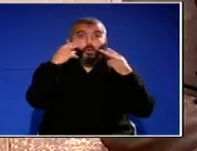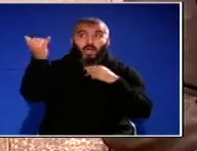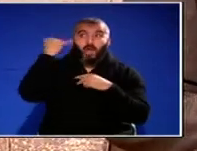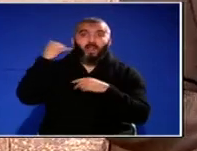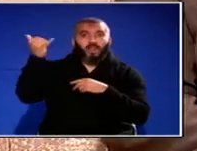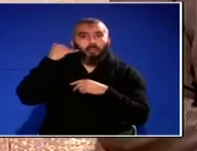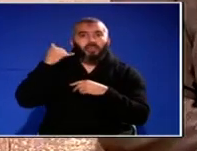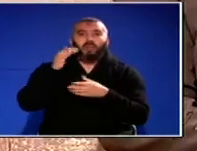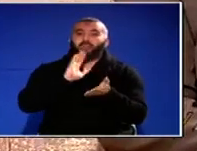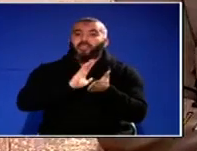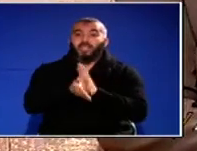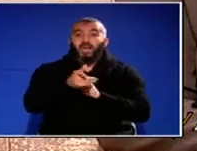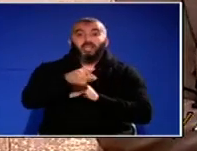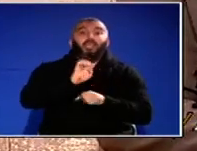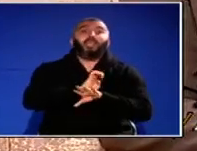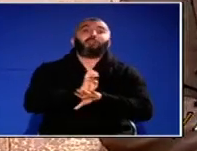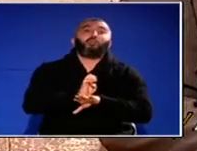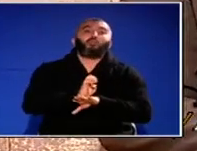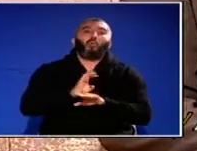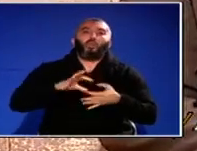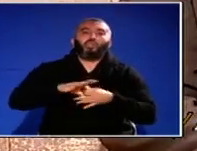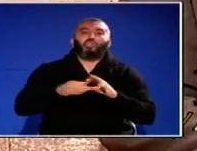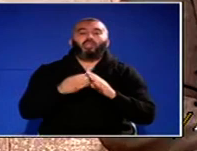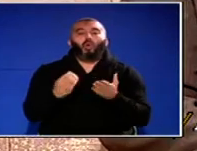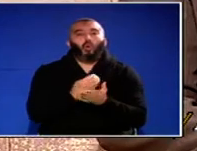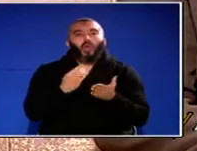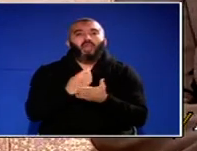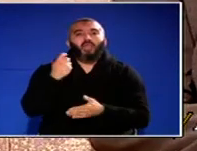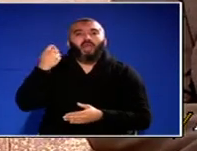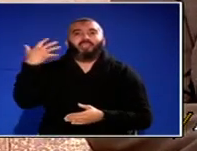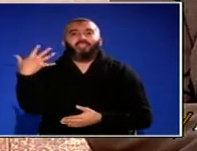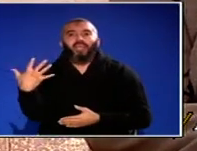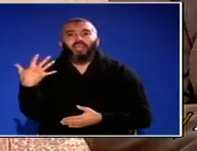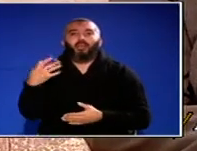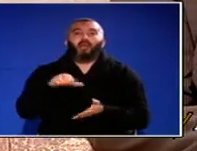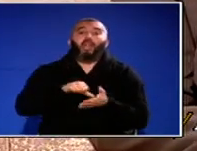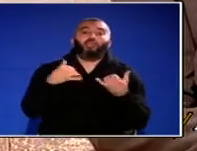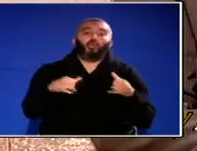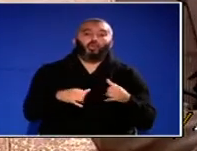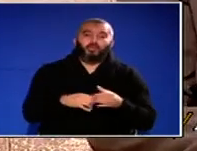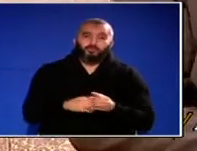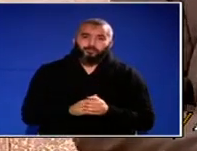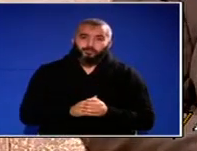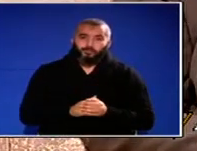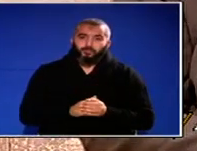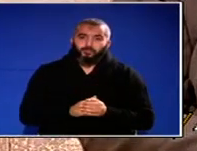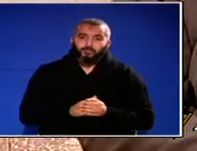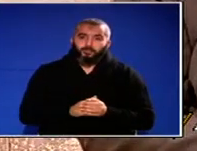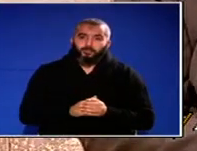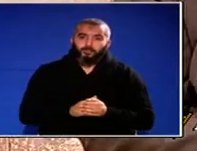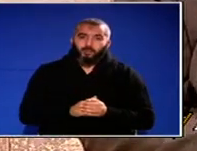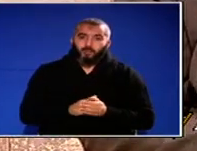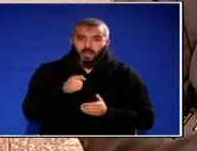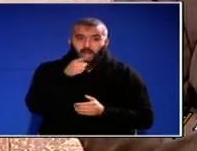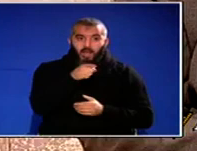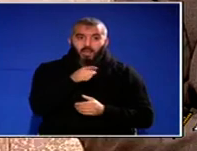فضائنا المباشر هل سألوا عبر الخامسة قناة القرآن الكريم من الجزائر. سيد أحمد شكرا لك، هذه أرقام